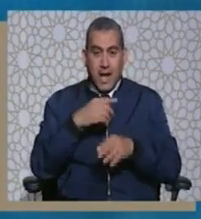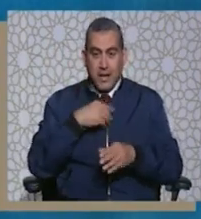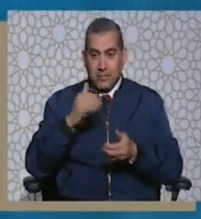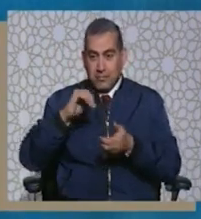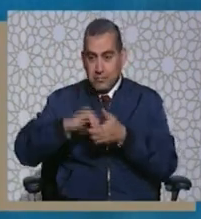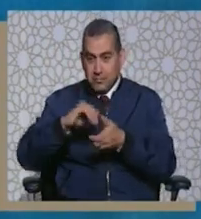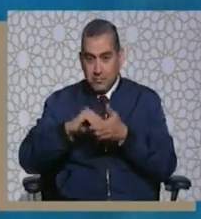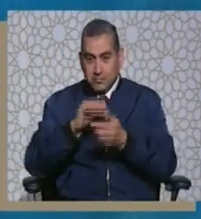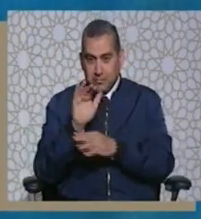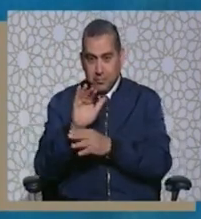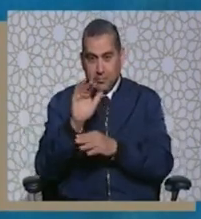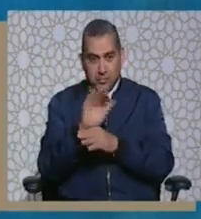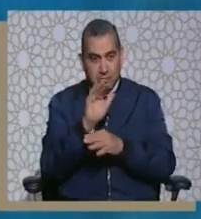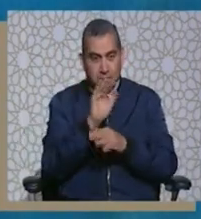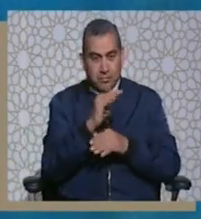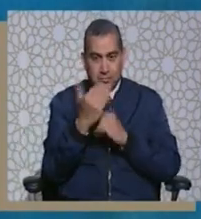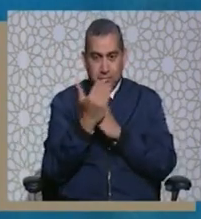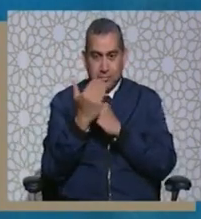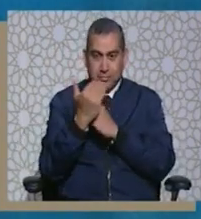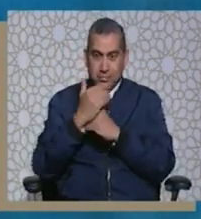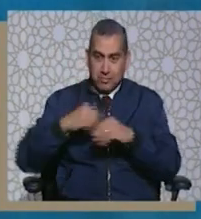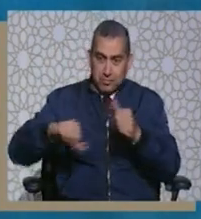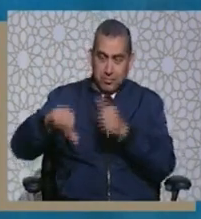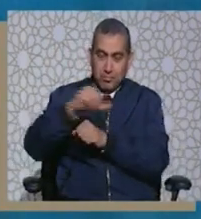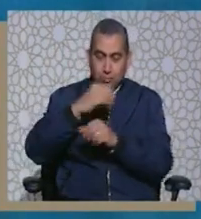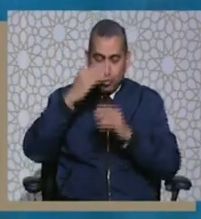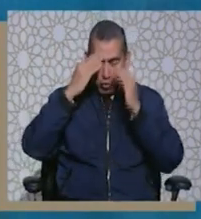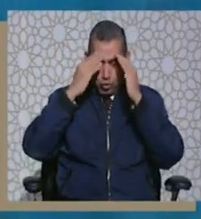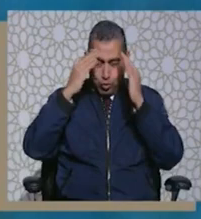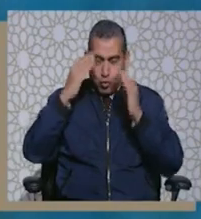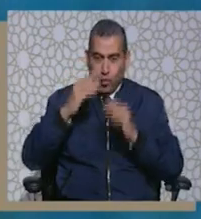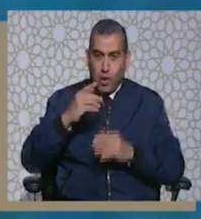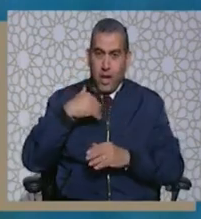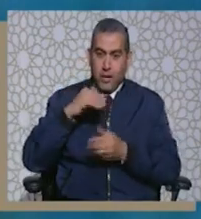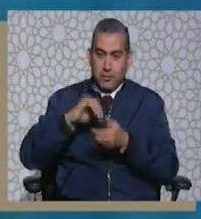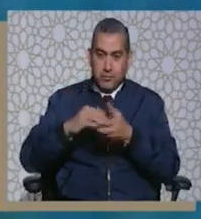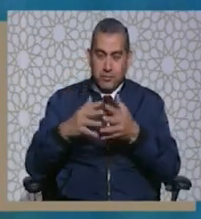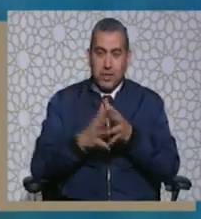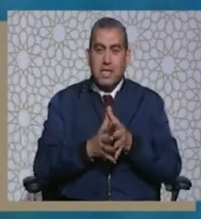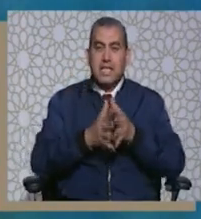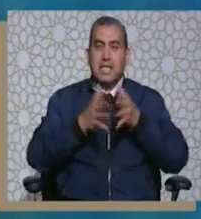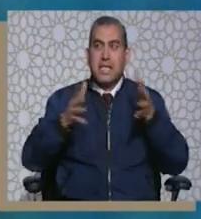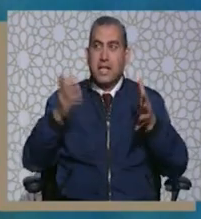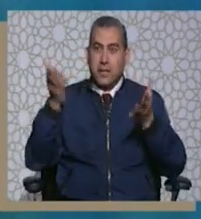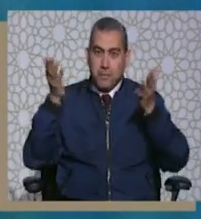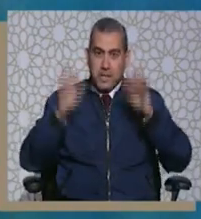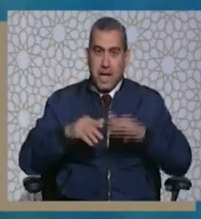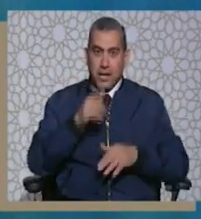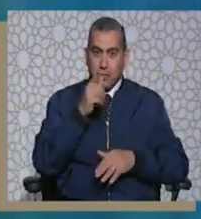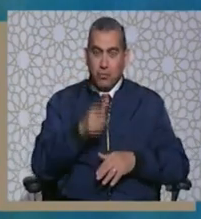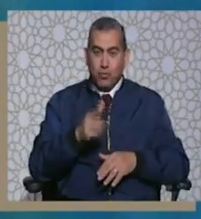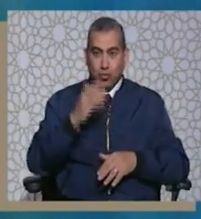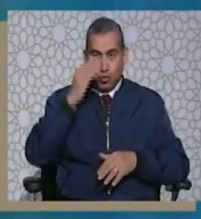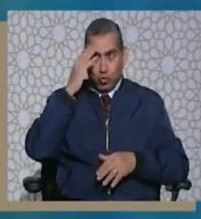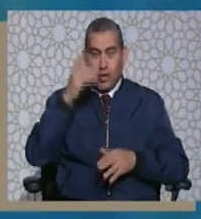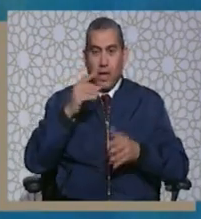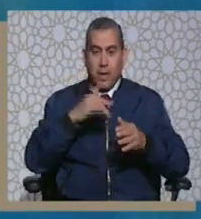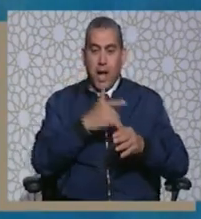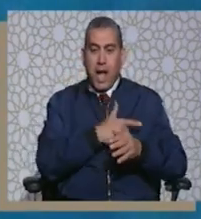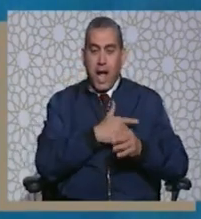العلاقه ده شكر لنعمه العلاقه نفسها فالعلاقه تزيد تبتدي تثمر في